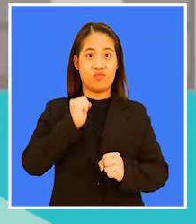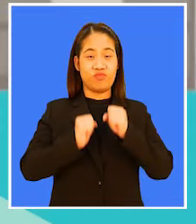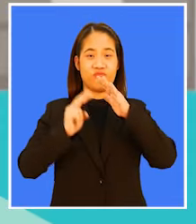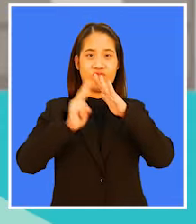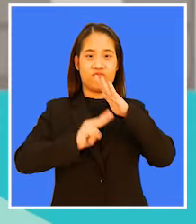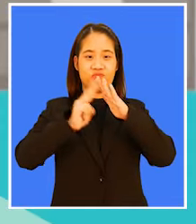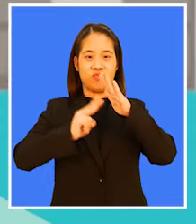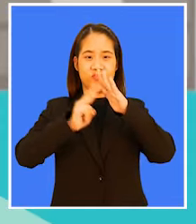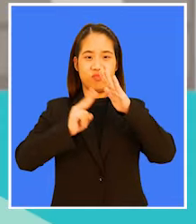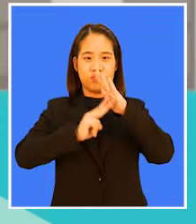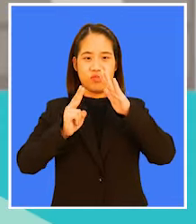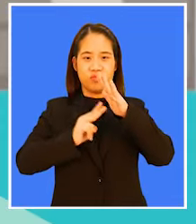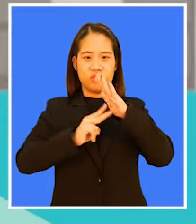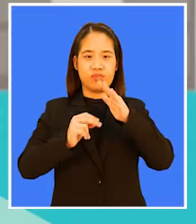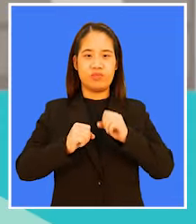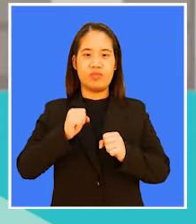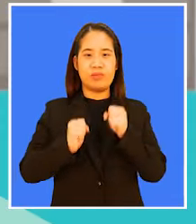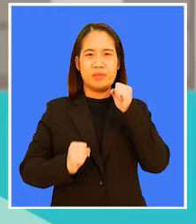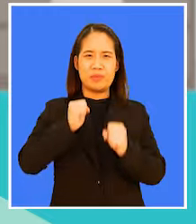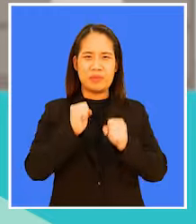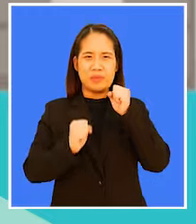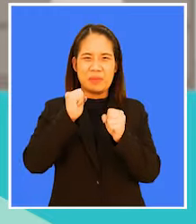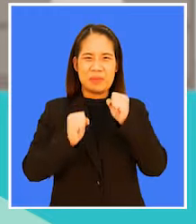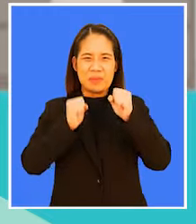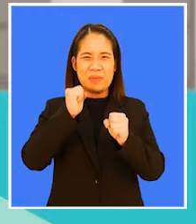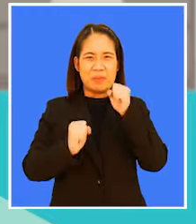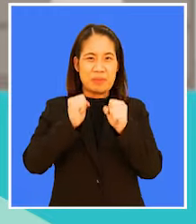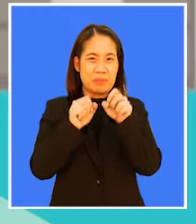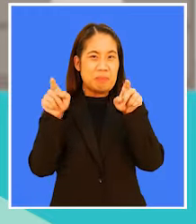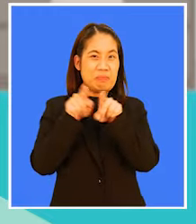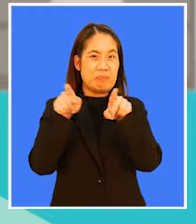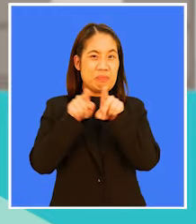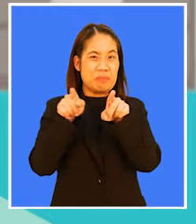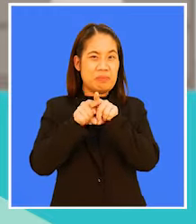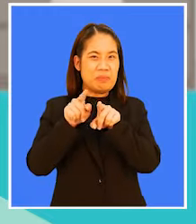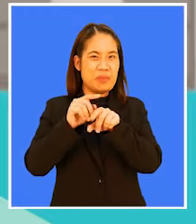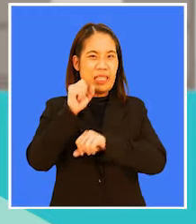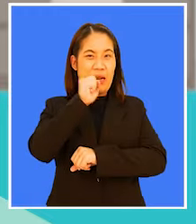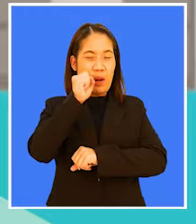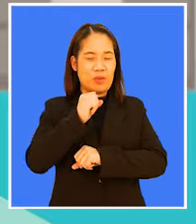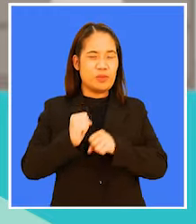ฮะฮึฮะเพื่อพี่ตูนเพื่อพี่ตูนเพื่อพี่ตูน